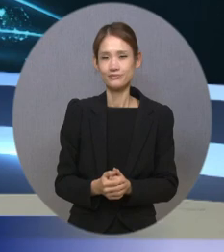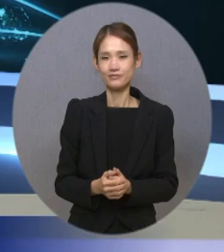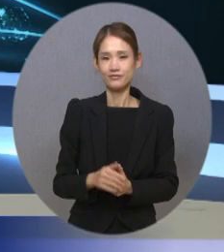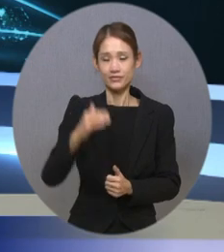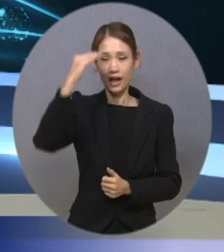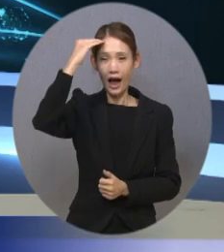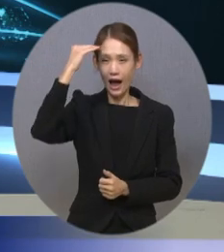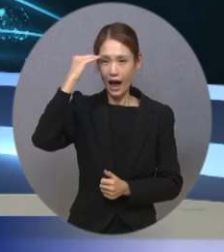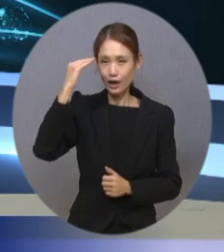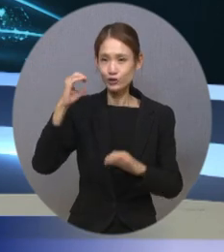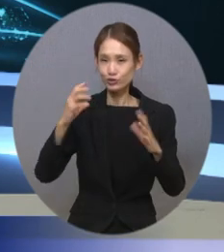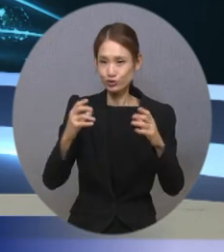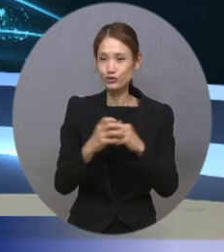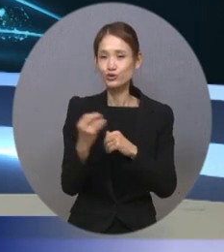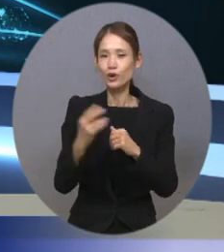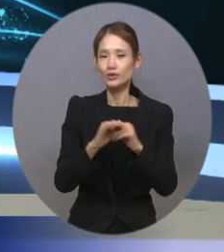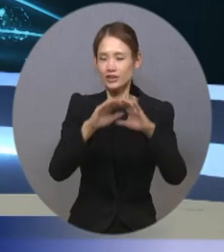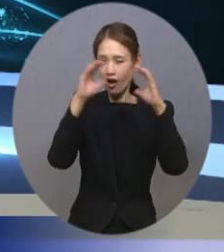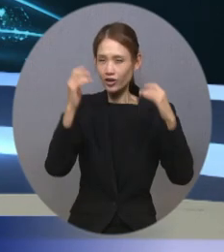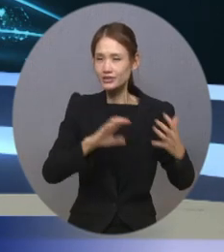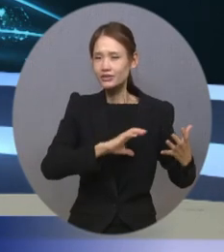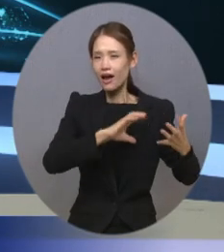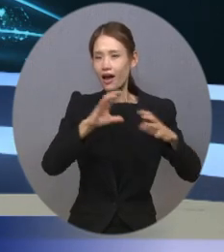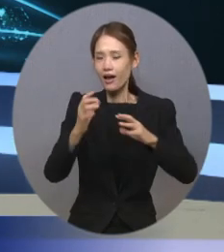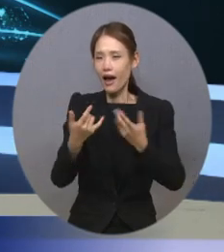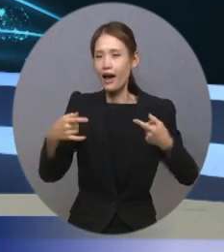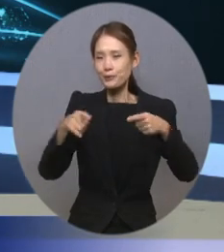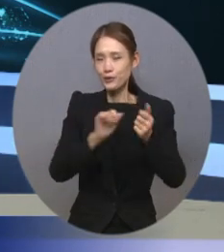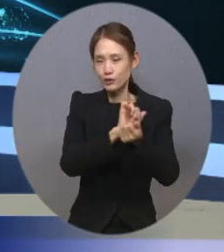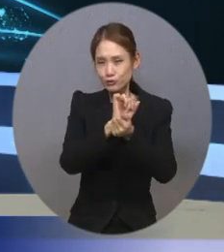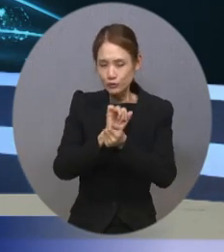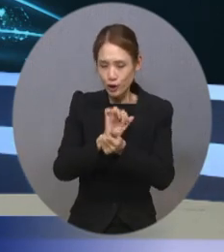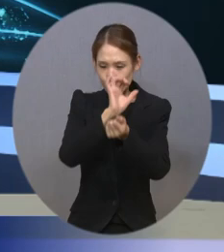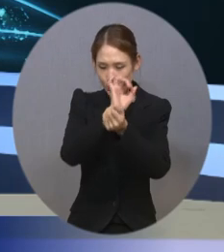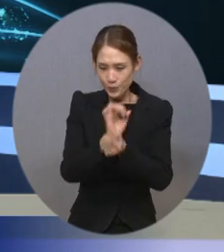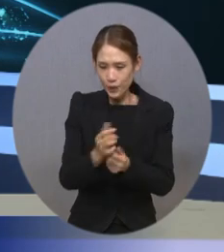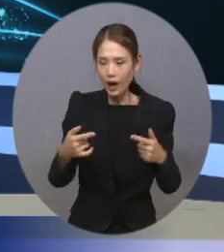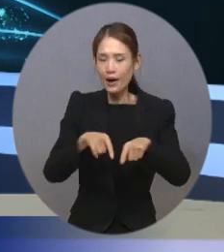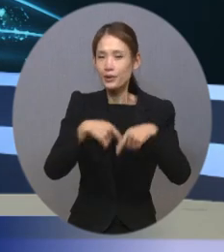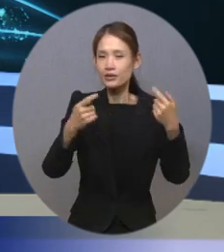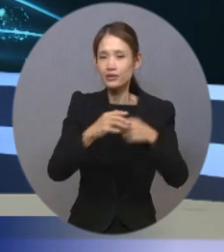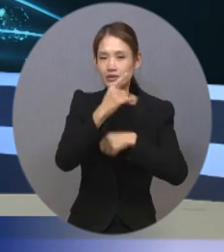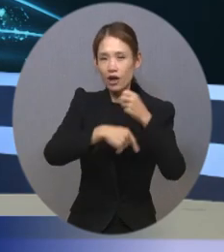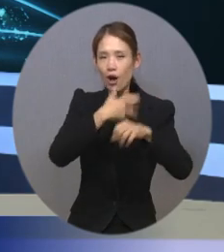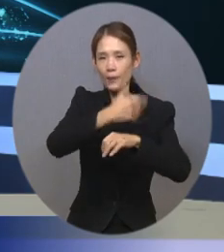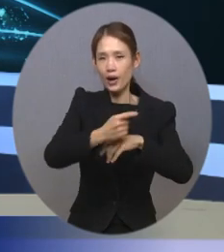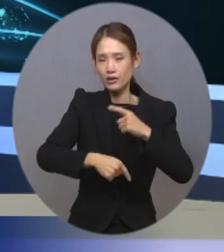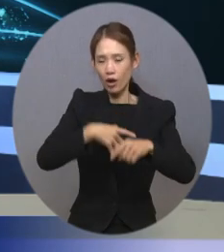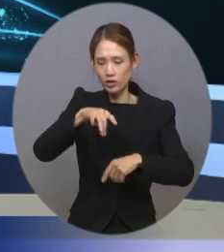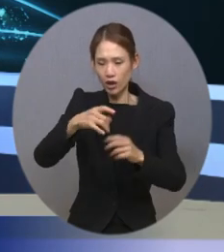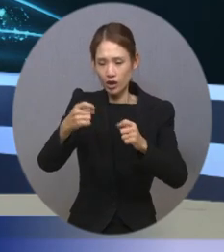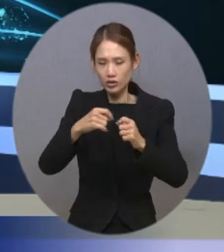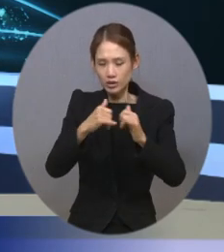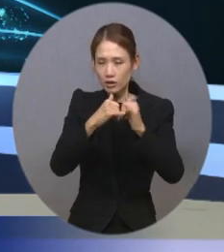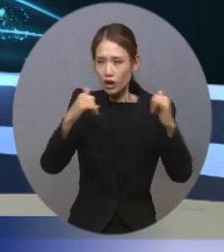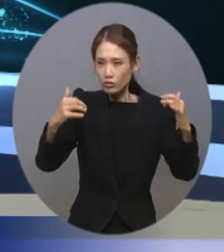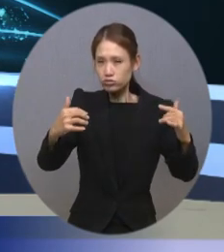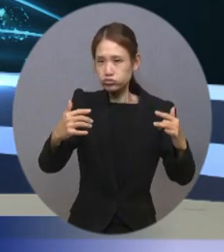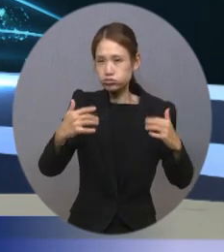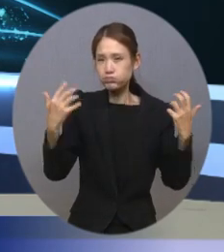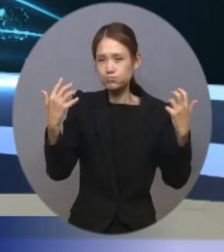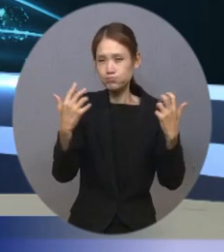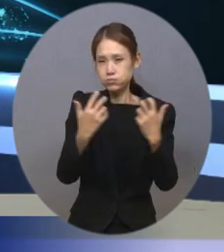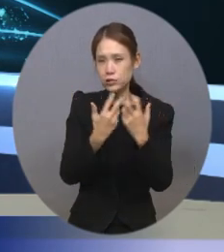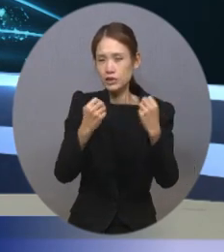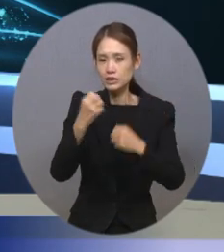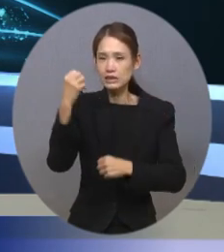우리나라를 비롯한 전세계가 위드 코로나 에 나섰지만 연말 연시를 앞두고 인파가 몰리면서 그런 알고 제 악화 우려가